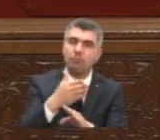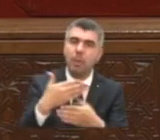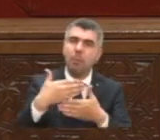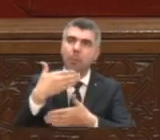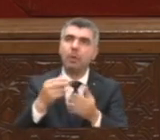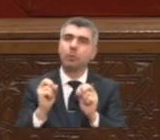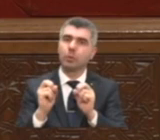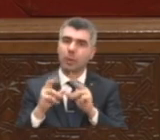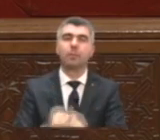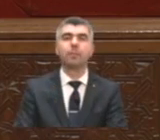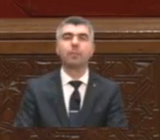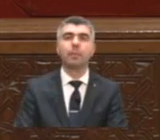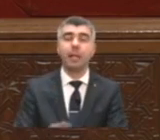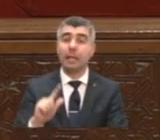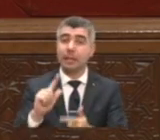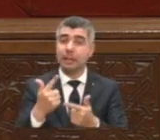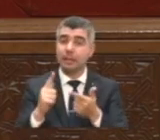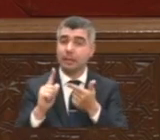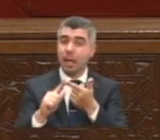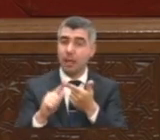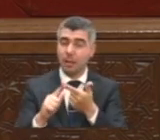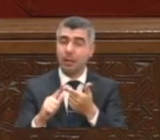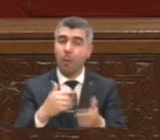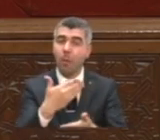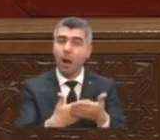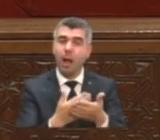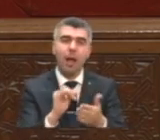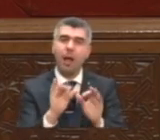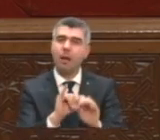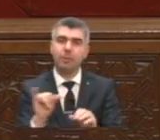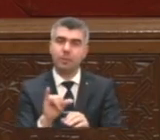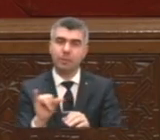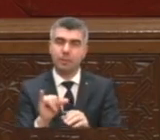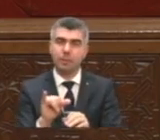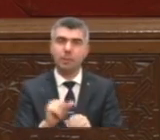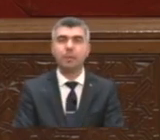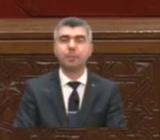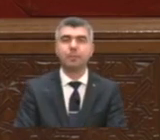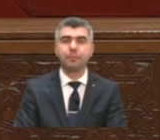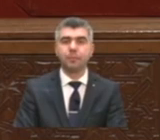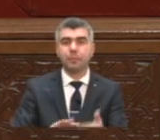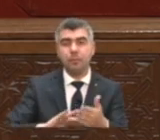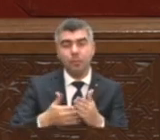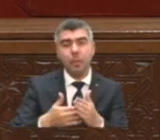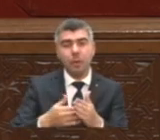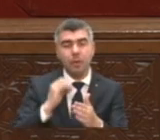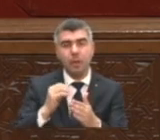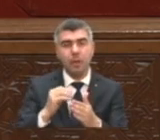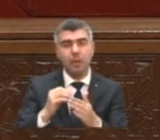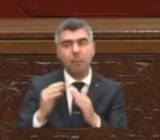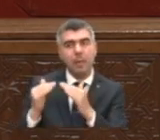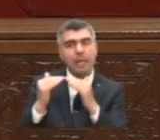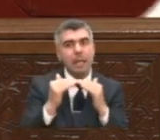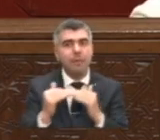محمي. الهدف الثاني من هذه التراخيص هو نحافظوا على واحد الانسجام معماري داخل